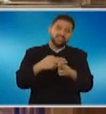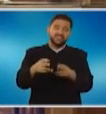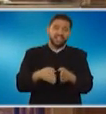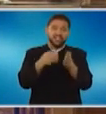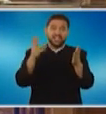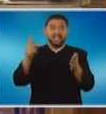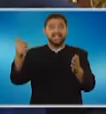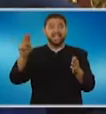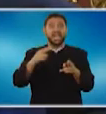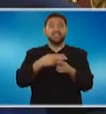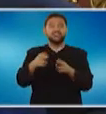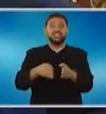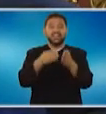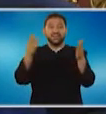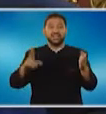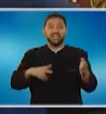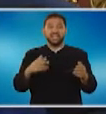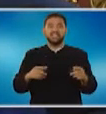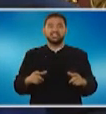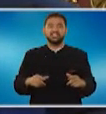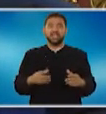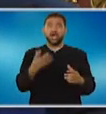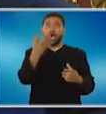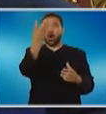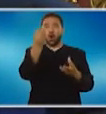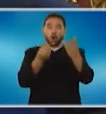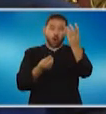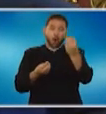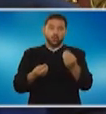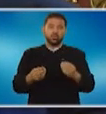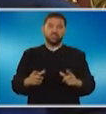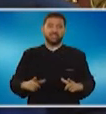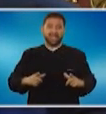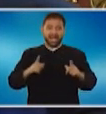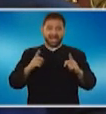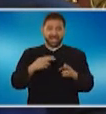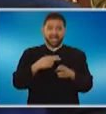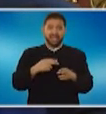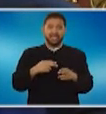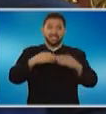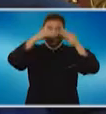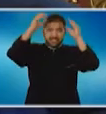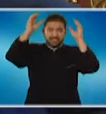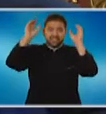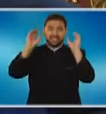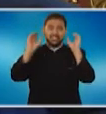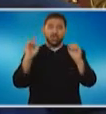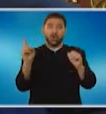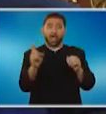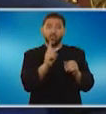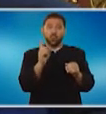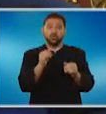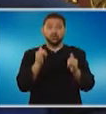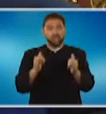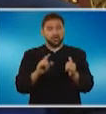Sfânta Scriptură este rodul experienței nemijlocite a apostolilor și a celor care au scris textele Scripturii.